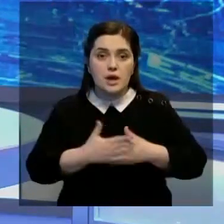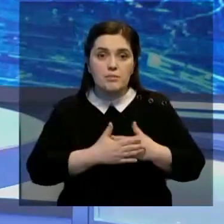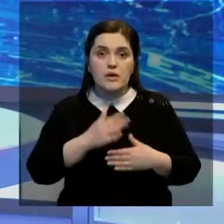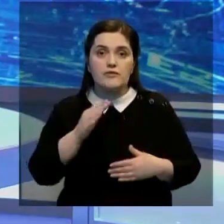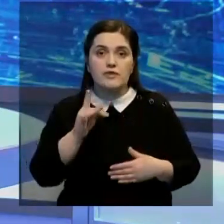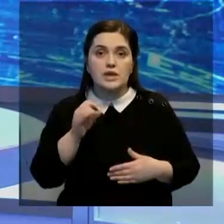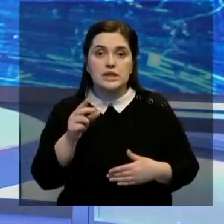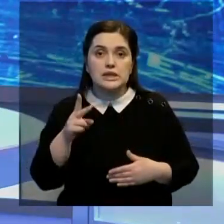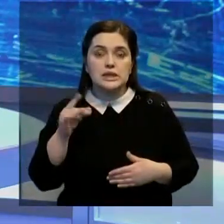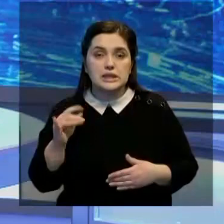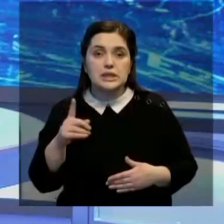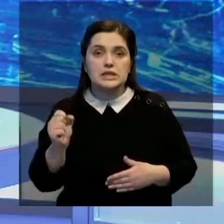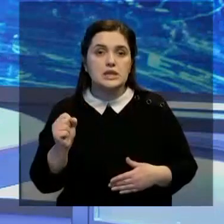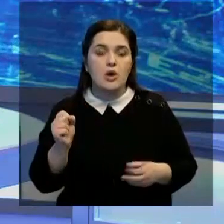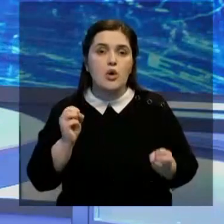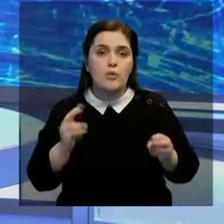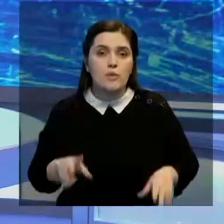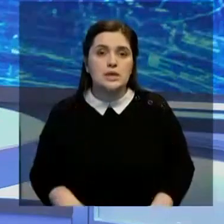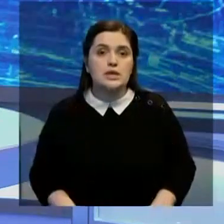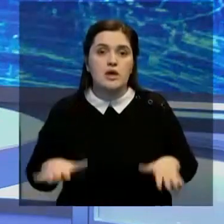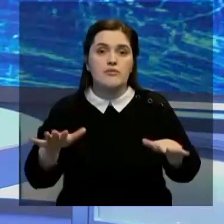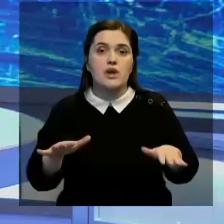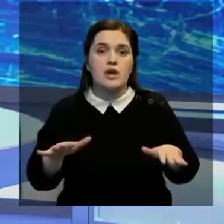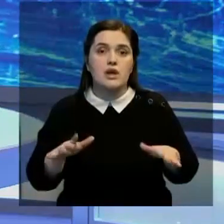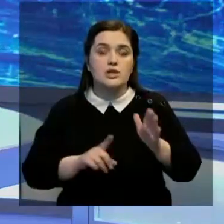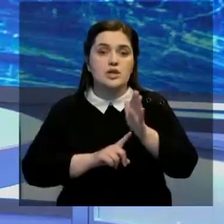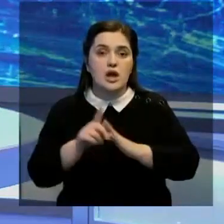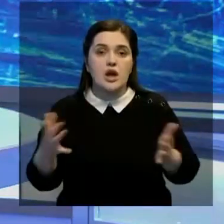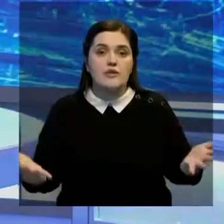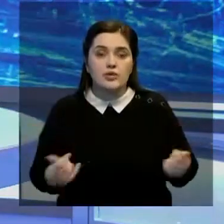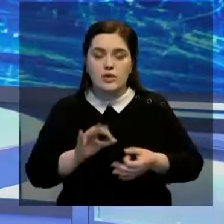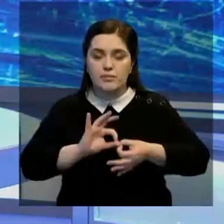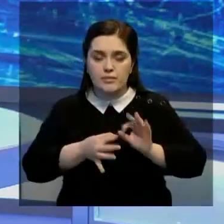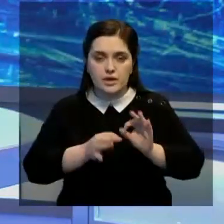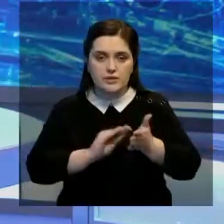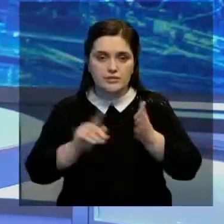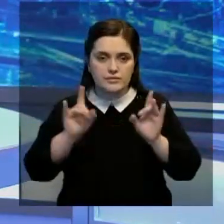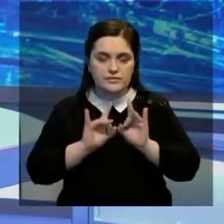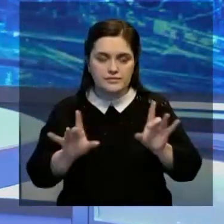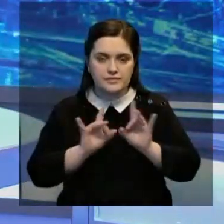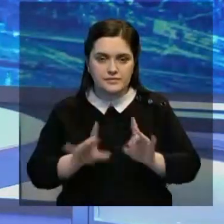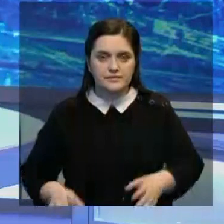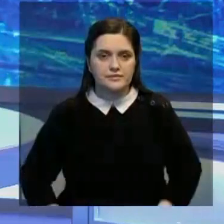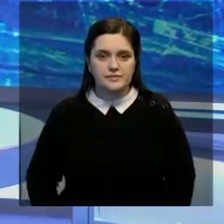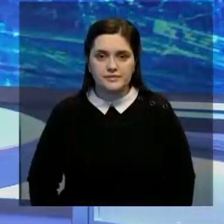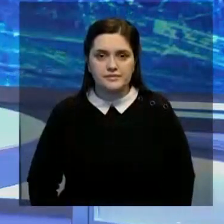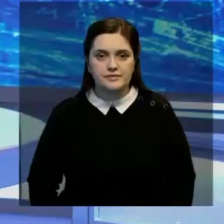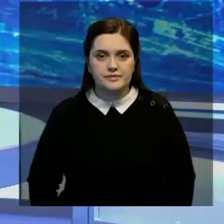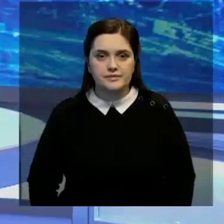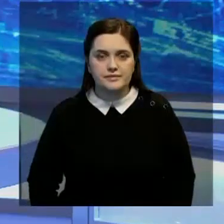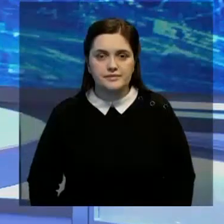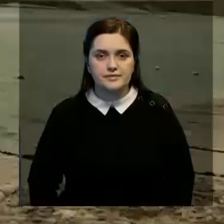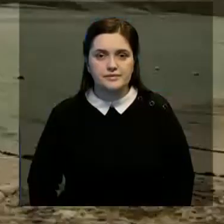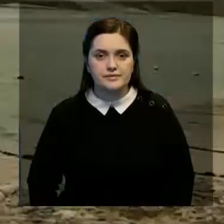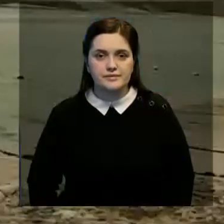шторм Франклин. Из-за угрозы наводнений жители некоторых районов начали эвакуировать. Подробно об этом наш сюжет.